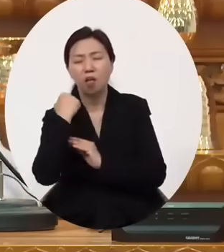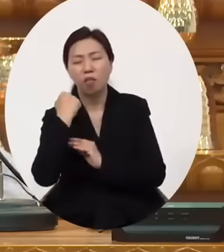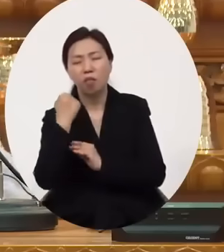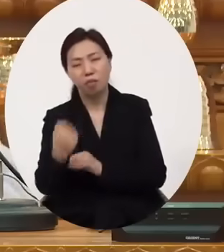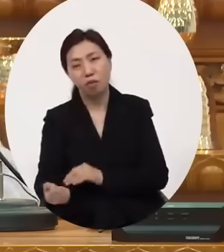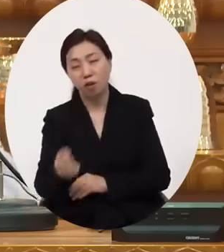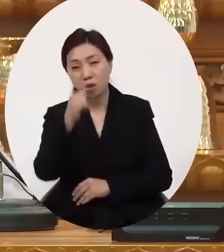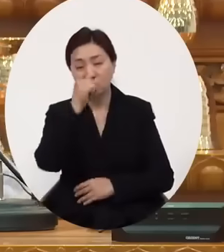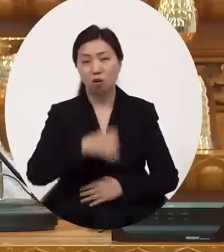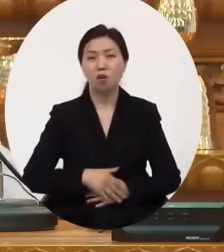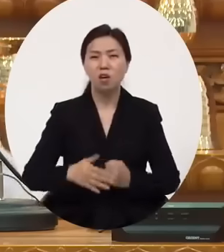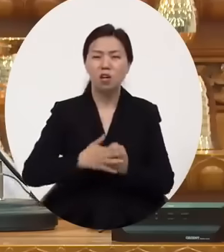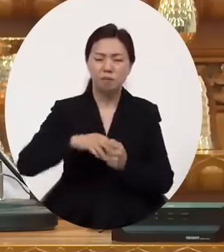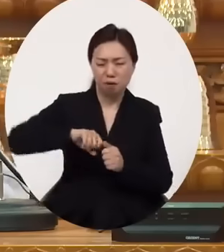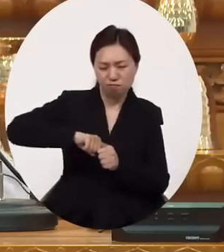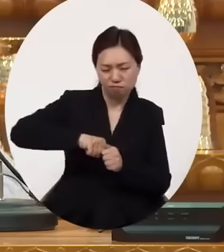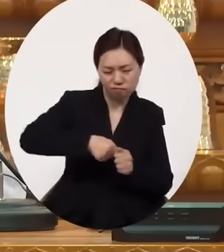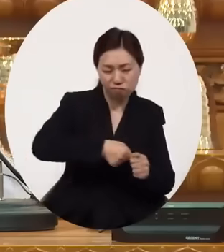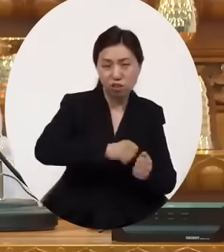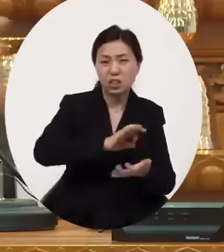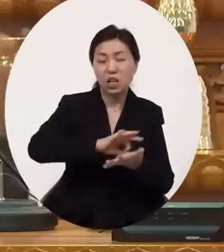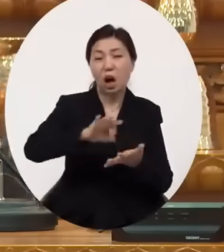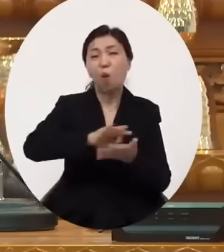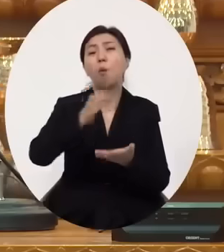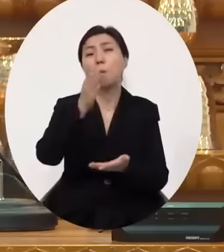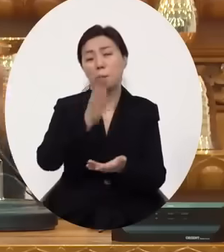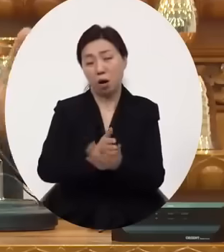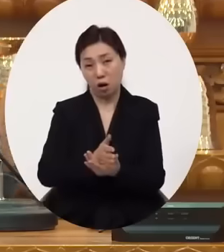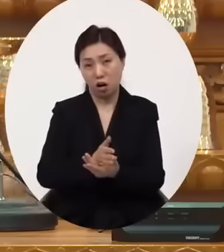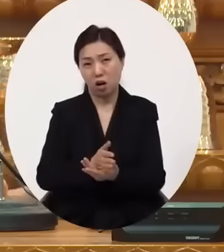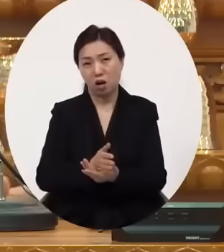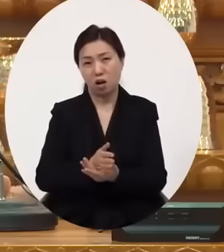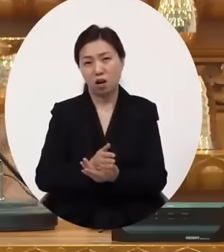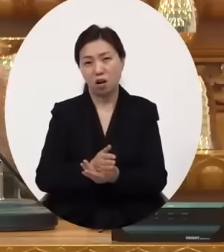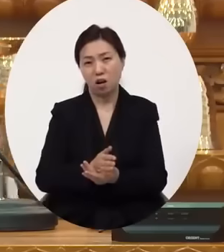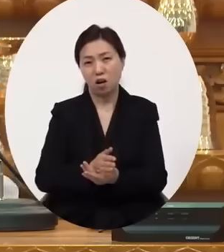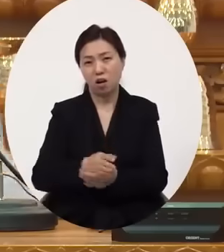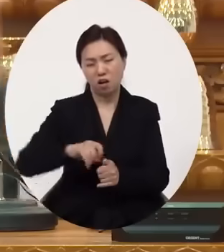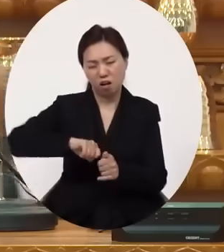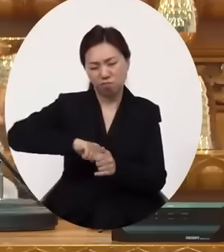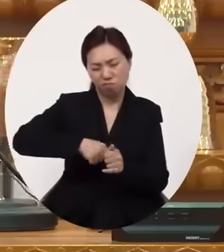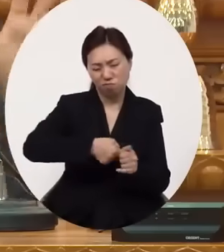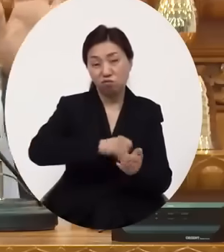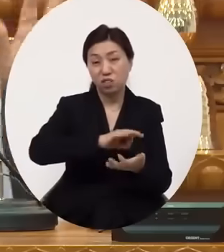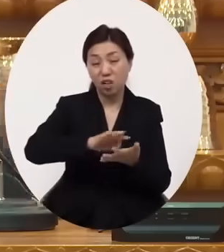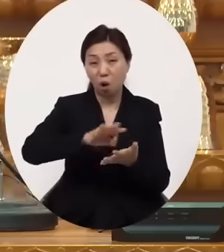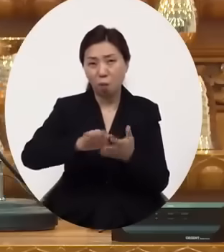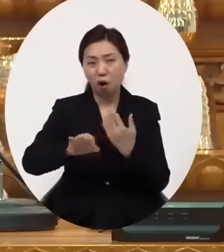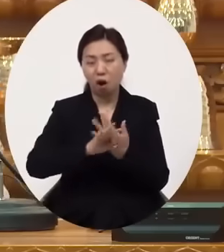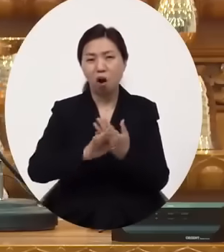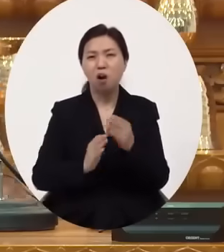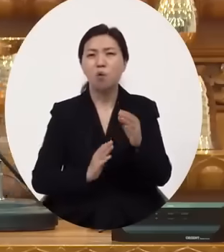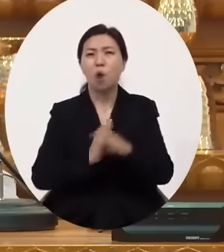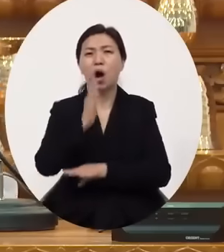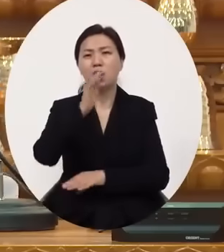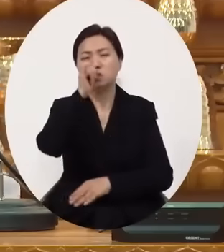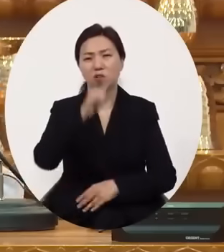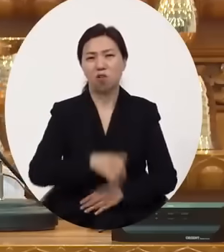에너지를 무리해서 너무 쓰지 말고 그렇다고 내버려두면 녹슬고 무리해서 쓰면